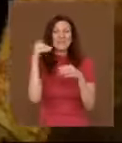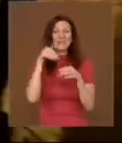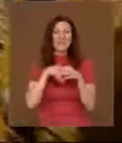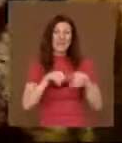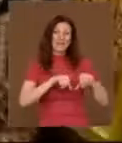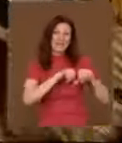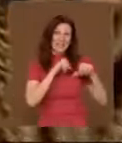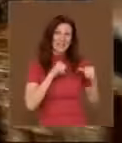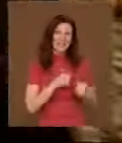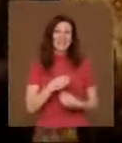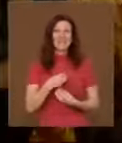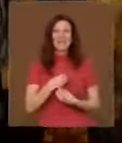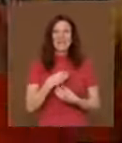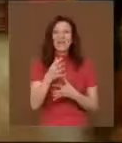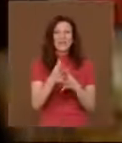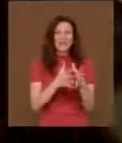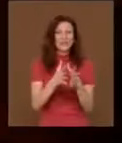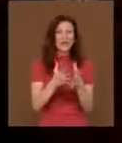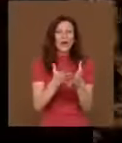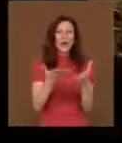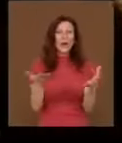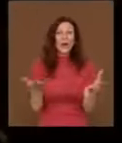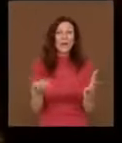вярващите, да се